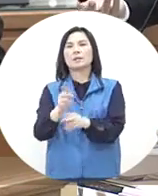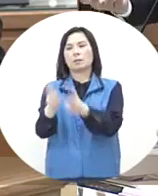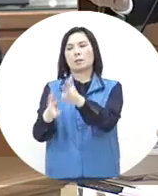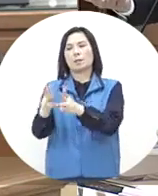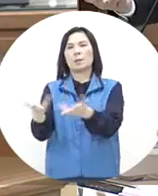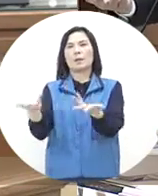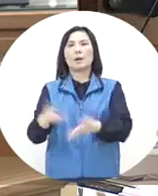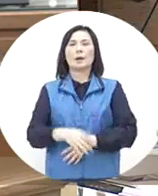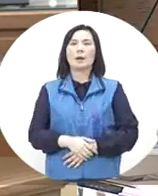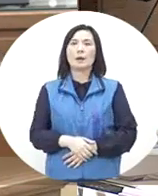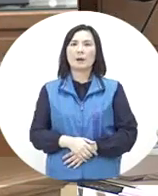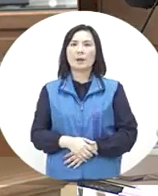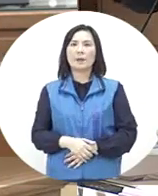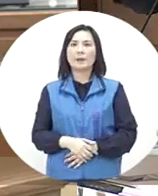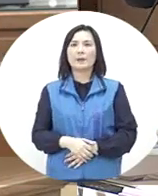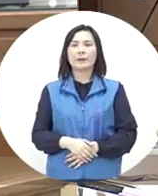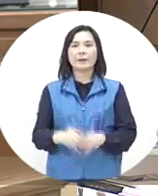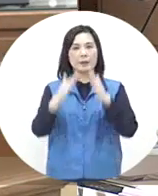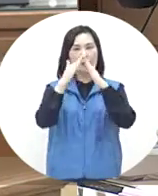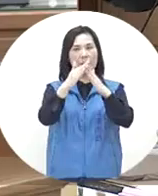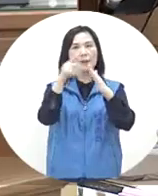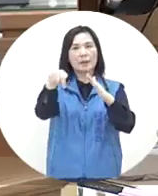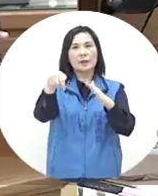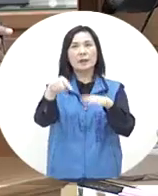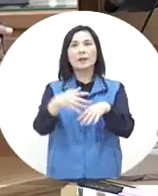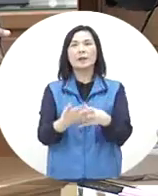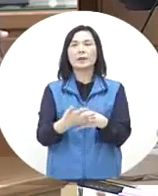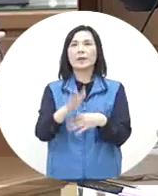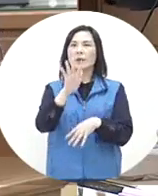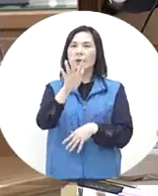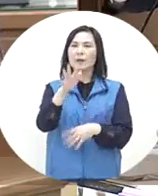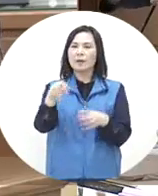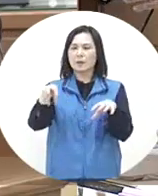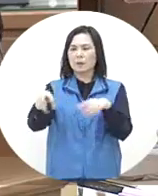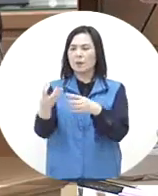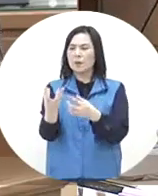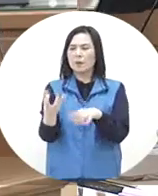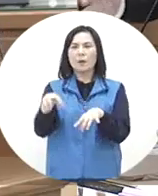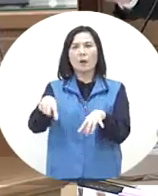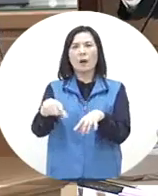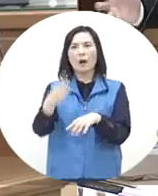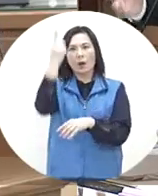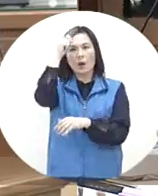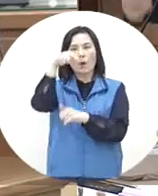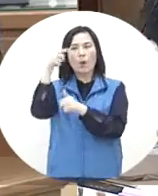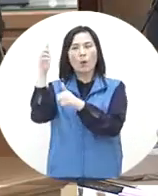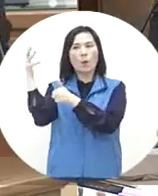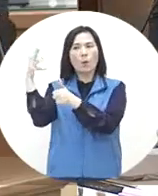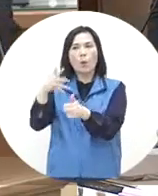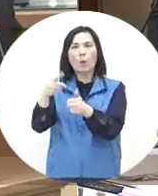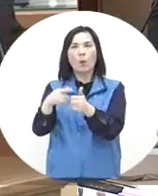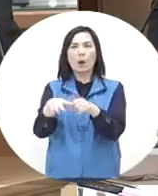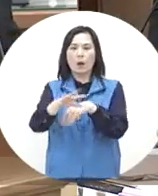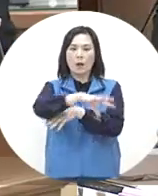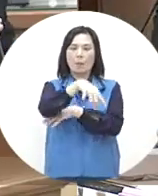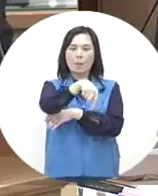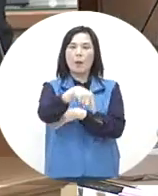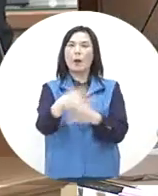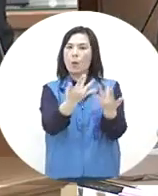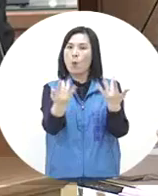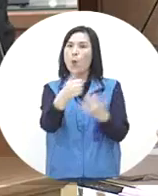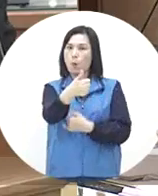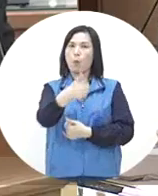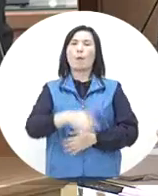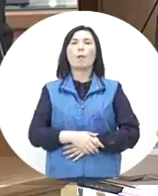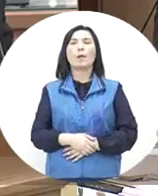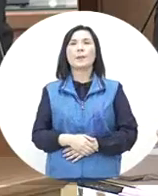以这个吼、哦，在城市喧嚣中有一块那么好的古迹旁边如果有绿地，其实非常好。 所以文老局已